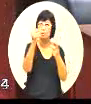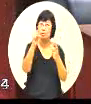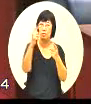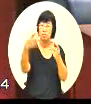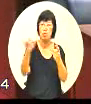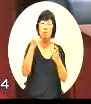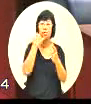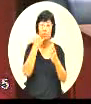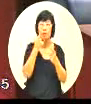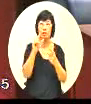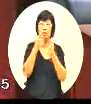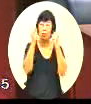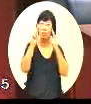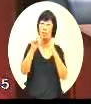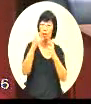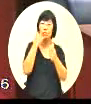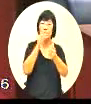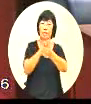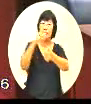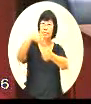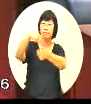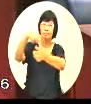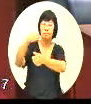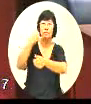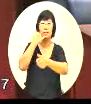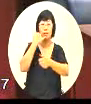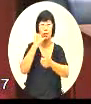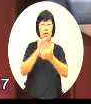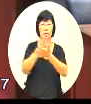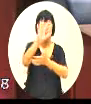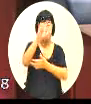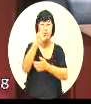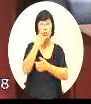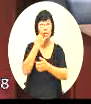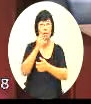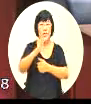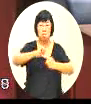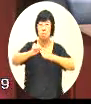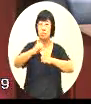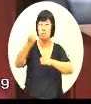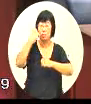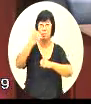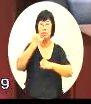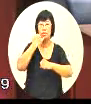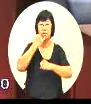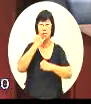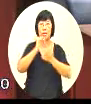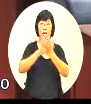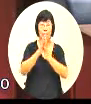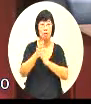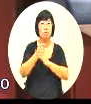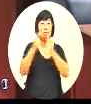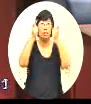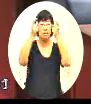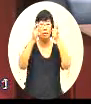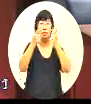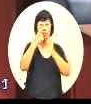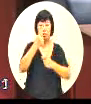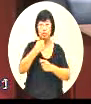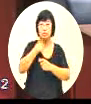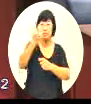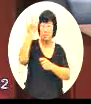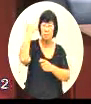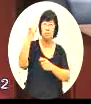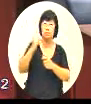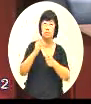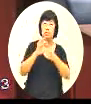修，我们给他们不同的辅导，回应未来能够有竞争力。事实上我们高雄也有很多很优秀的，我曾经跟一个企